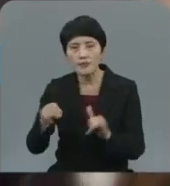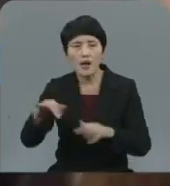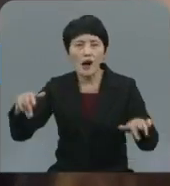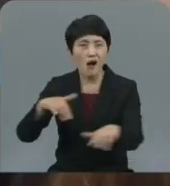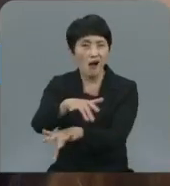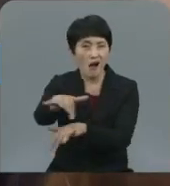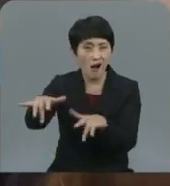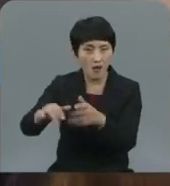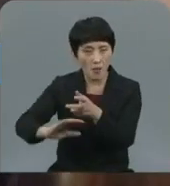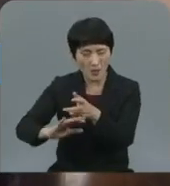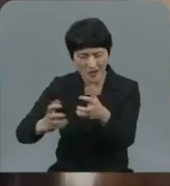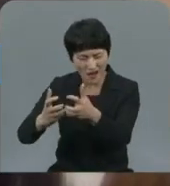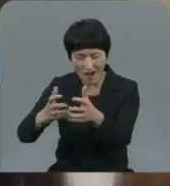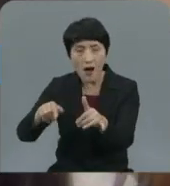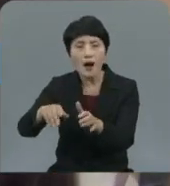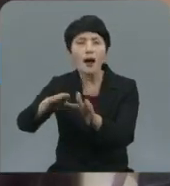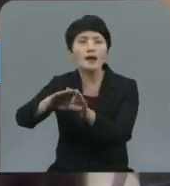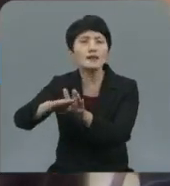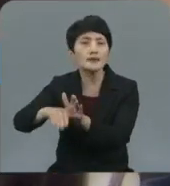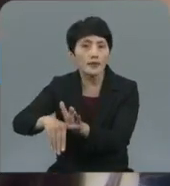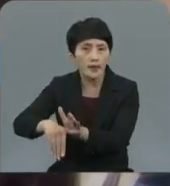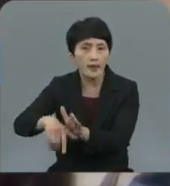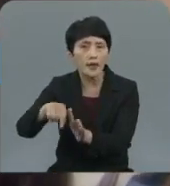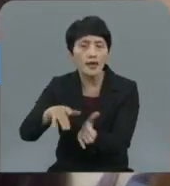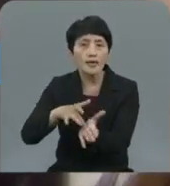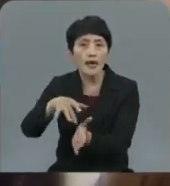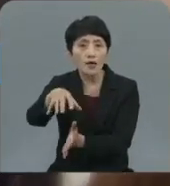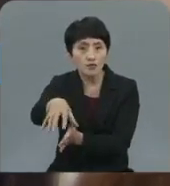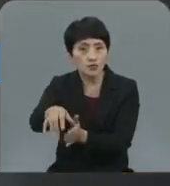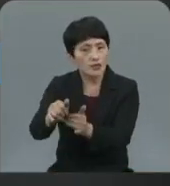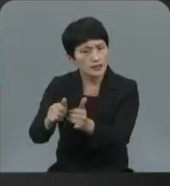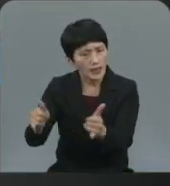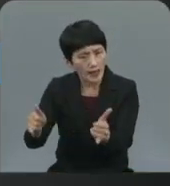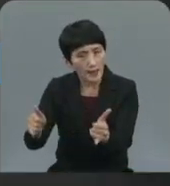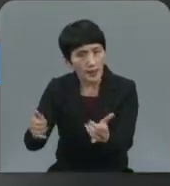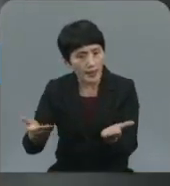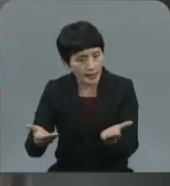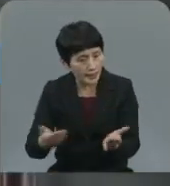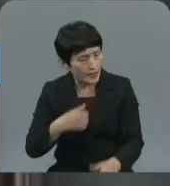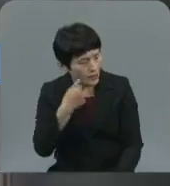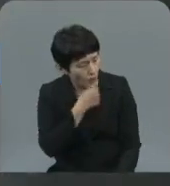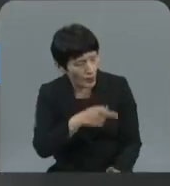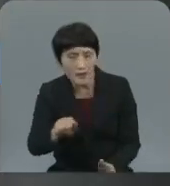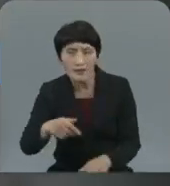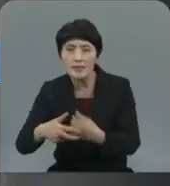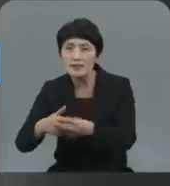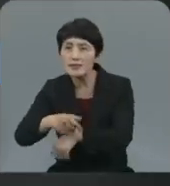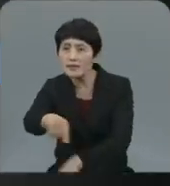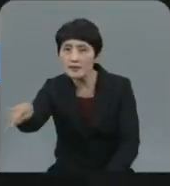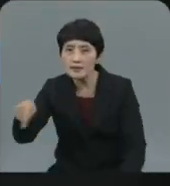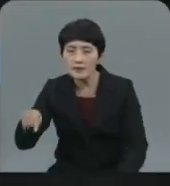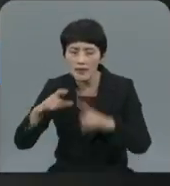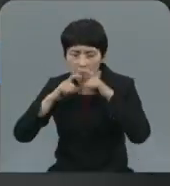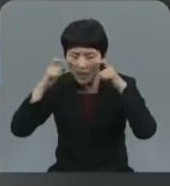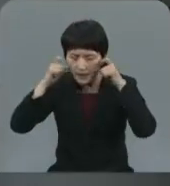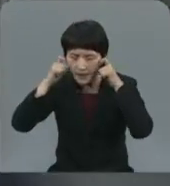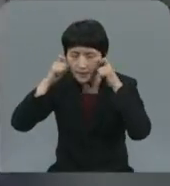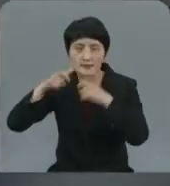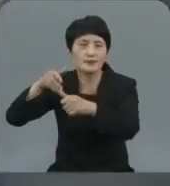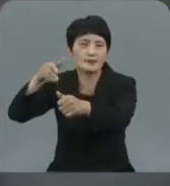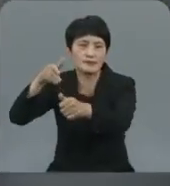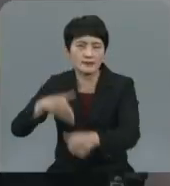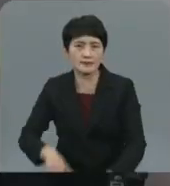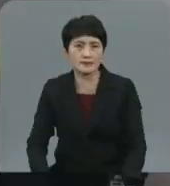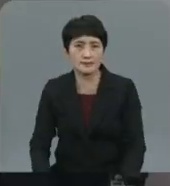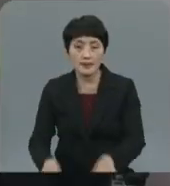及有疑似症状的人员继续佩戴口罩。政府还将从20日起解除超市、车